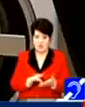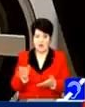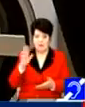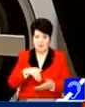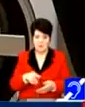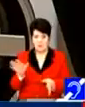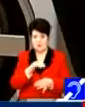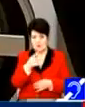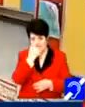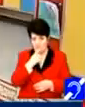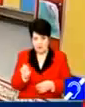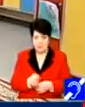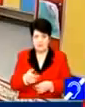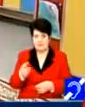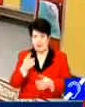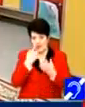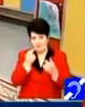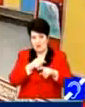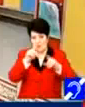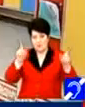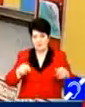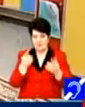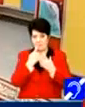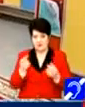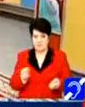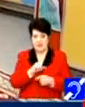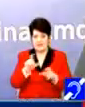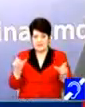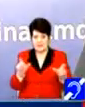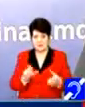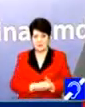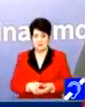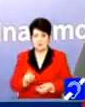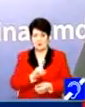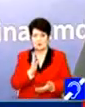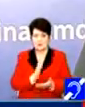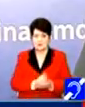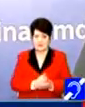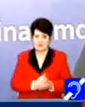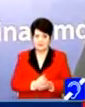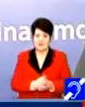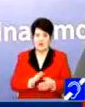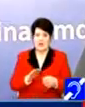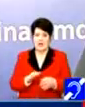toate informațiile vor trebui să fie afișate pe panoul informativ al instituției. Tot ce înseamnă mese,